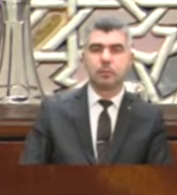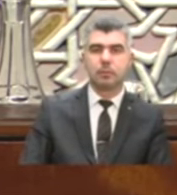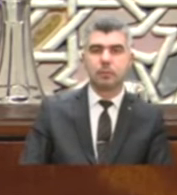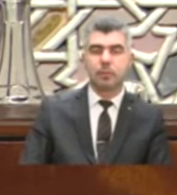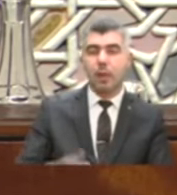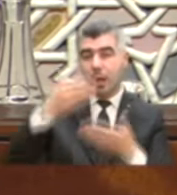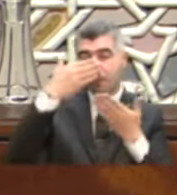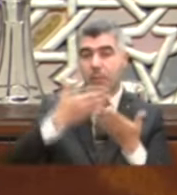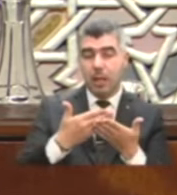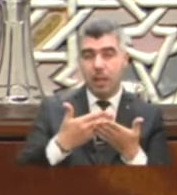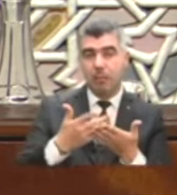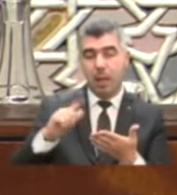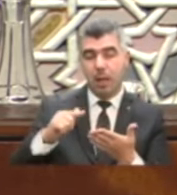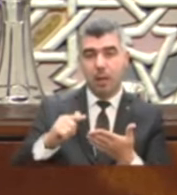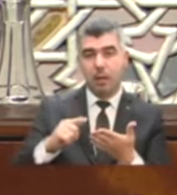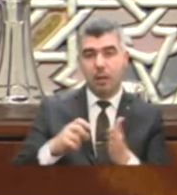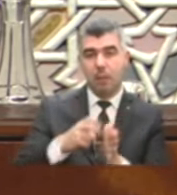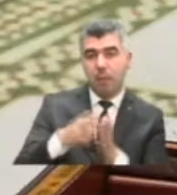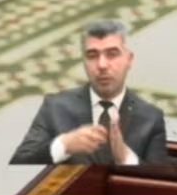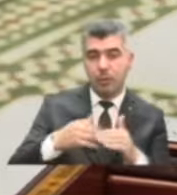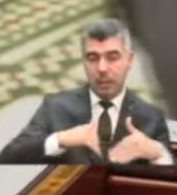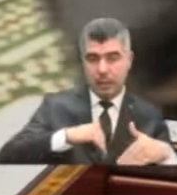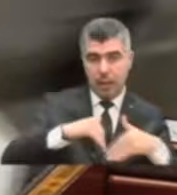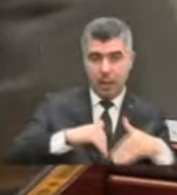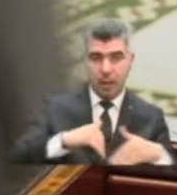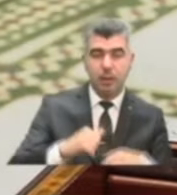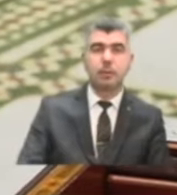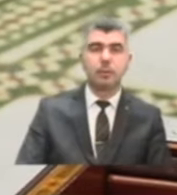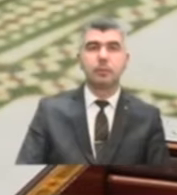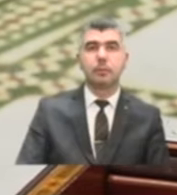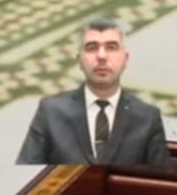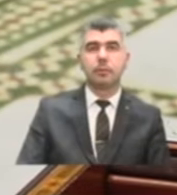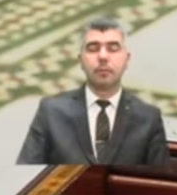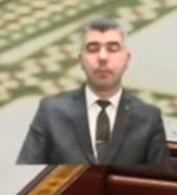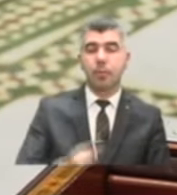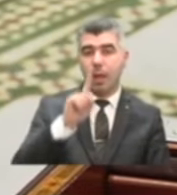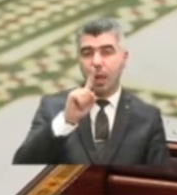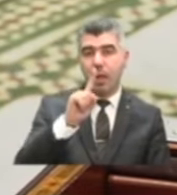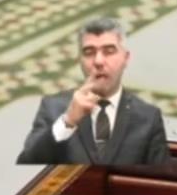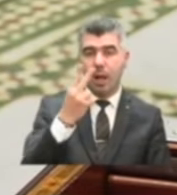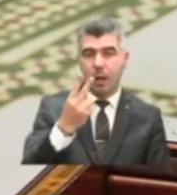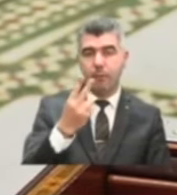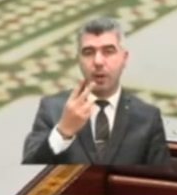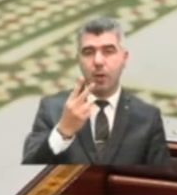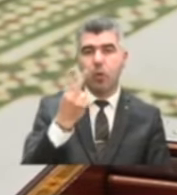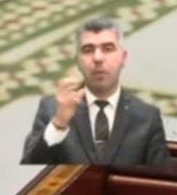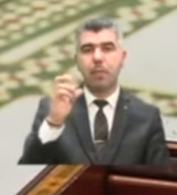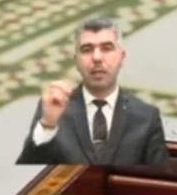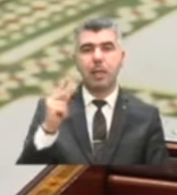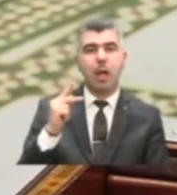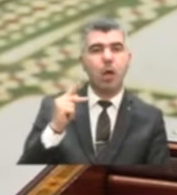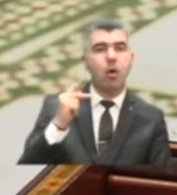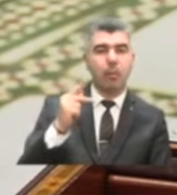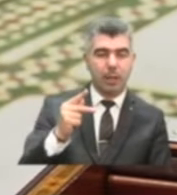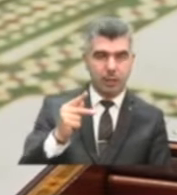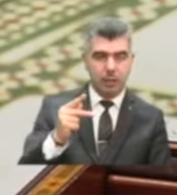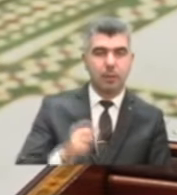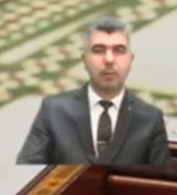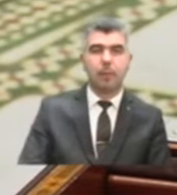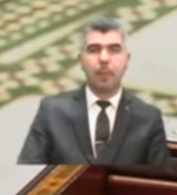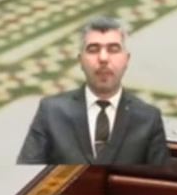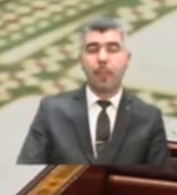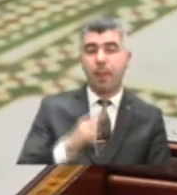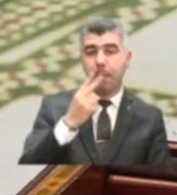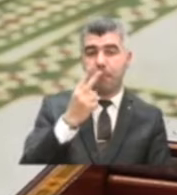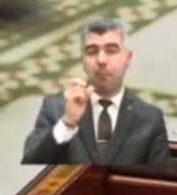المغرب تتوفر على شبكة سككية ديال 2200 كيلومتر للخطوط، منها